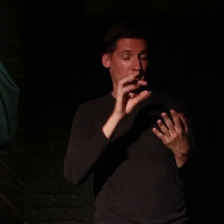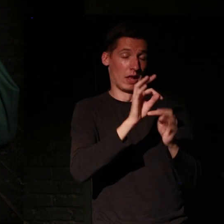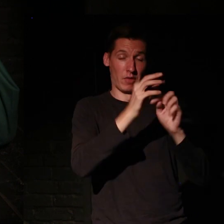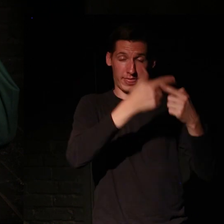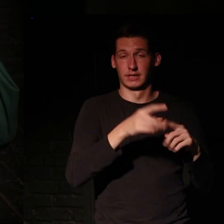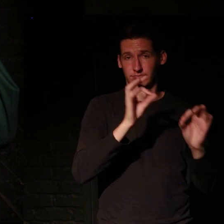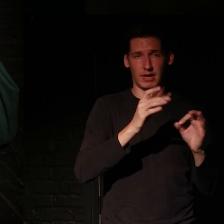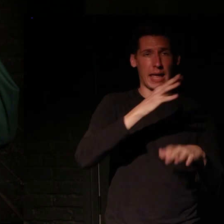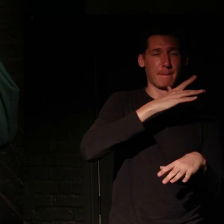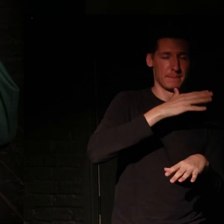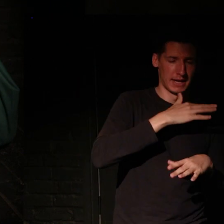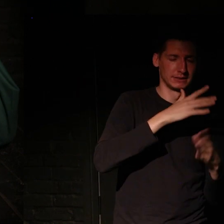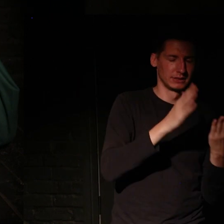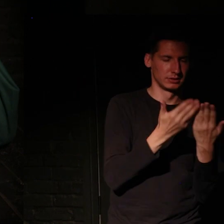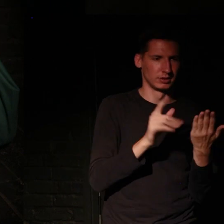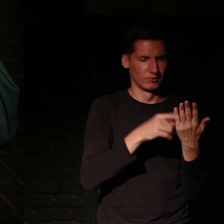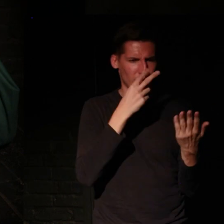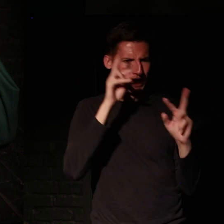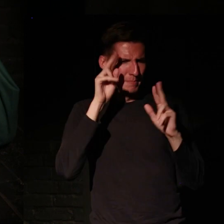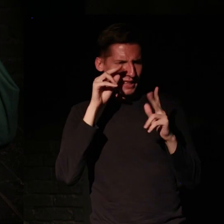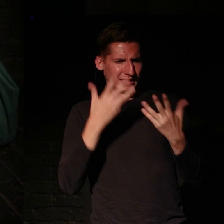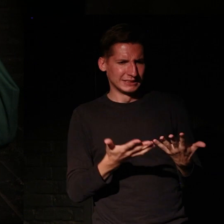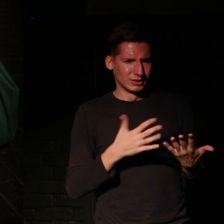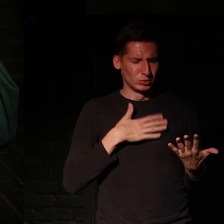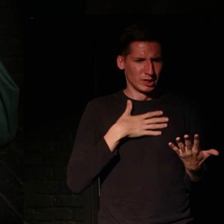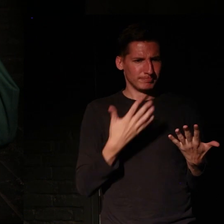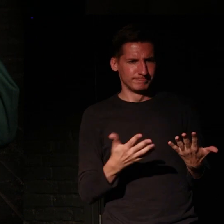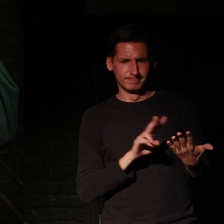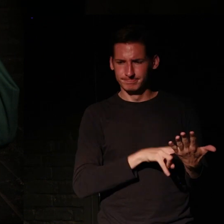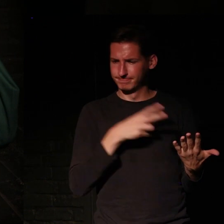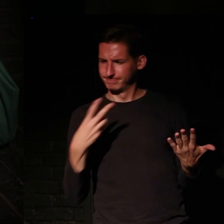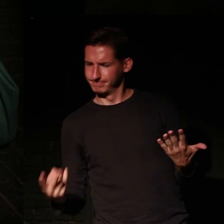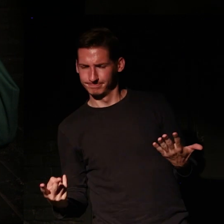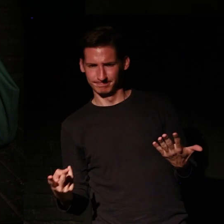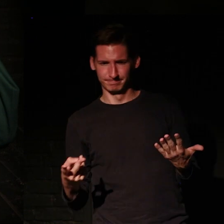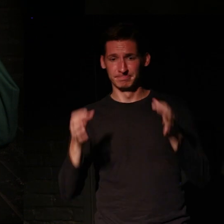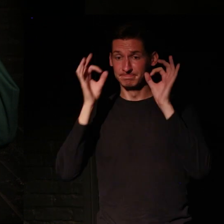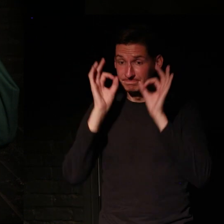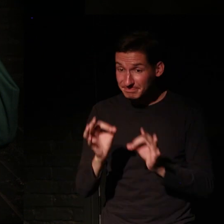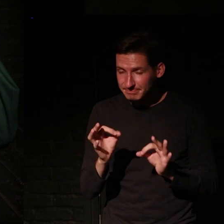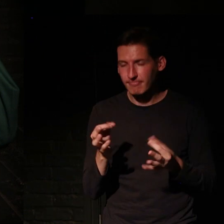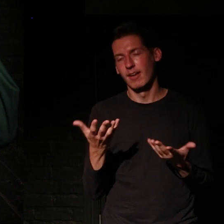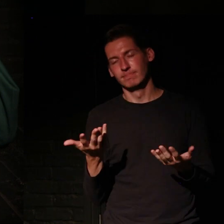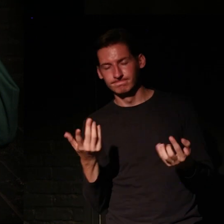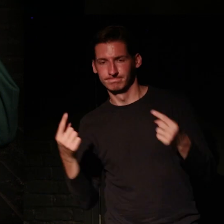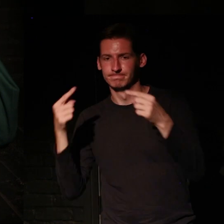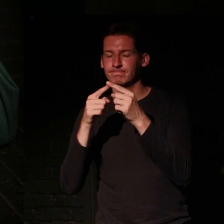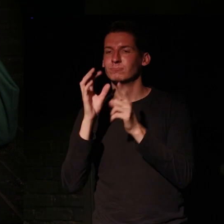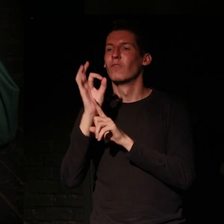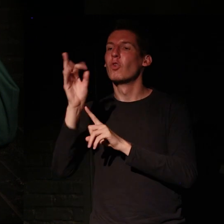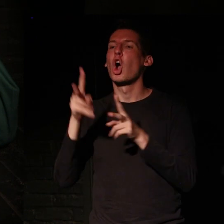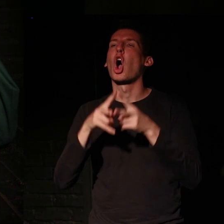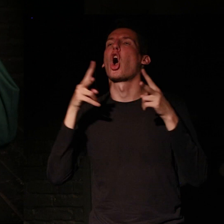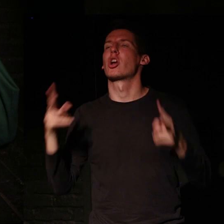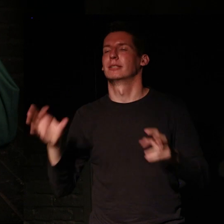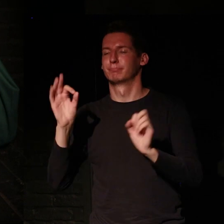hebrajskiego, ale znowu ta interpretacja jest właściwa dla tego okresu